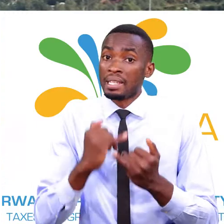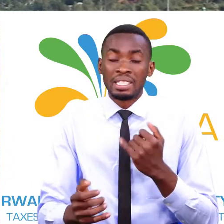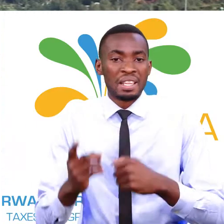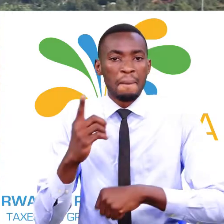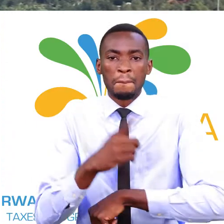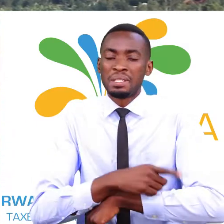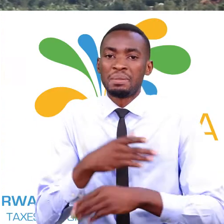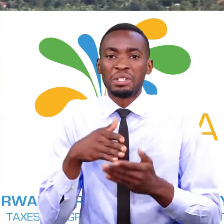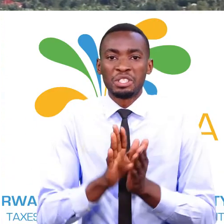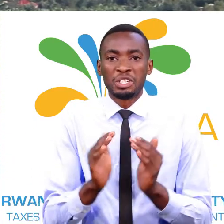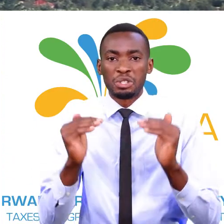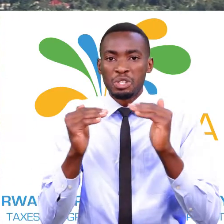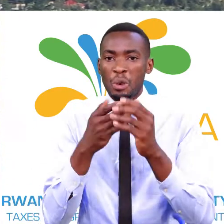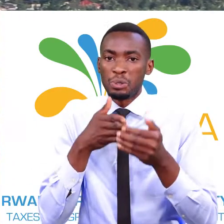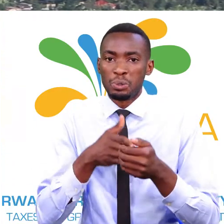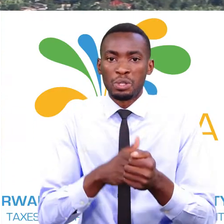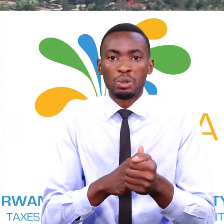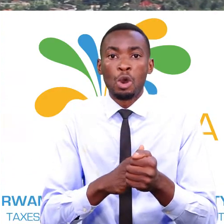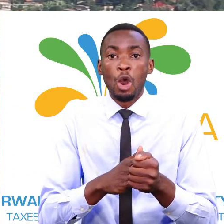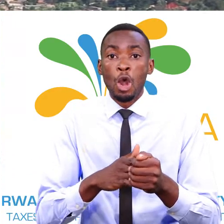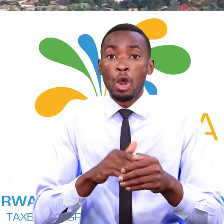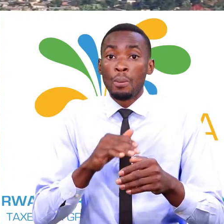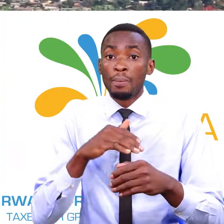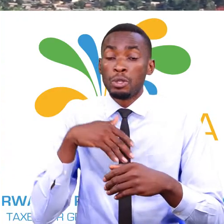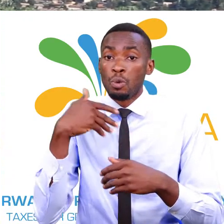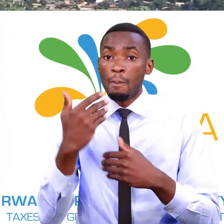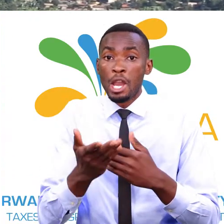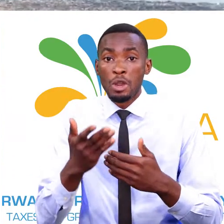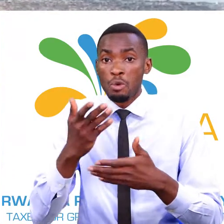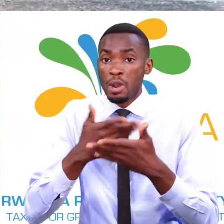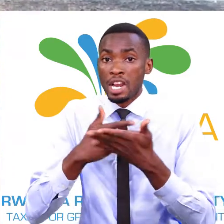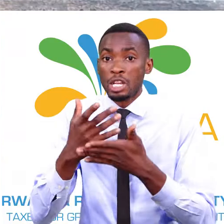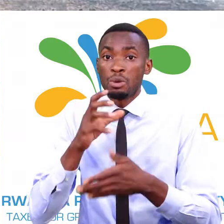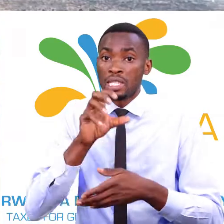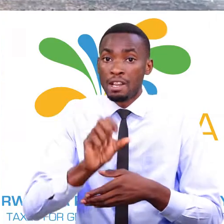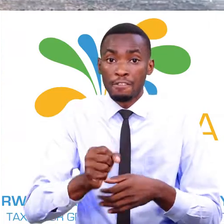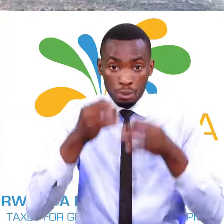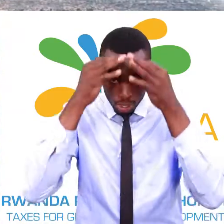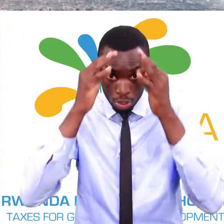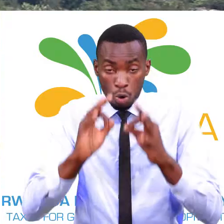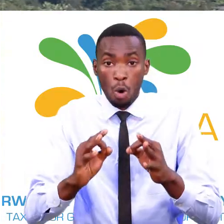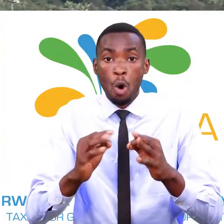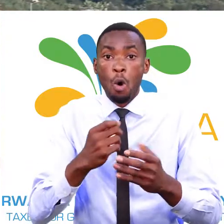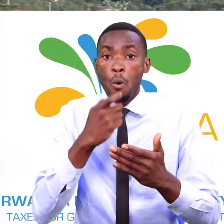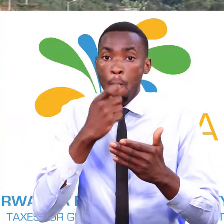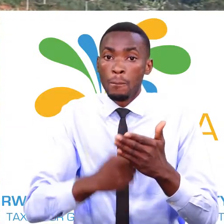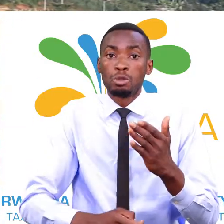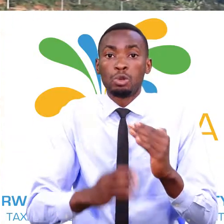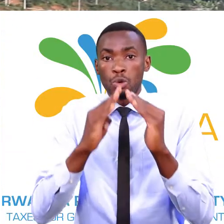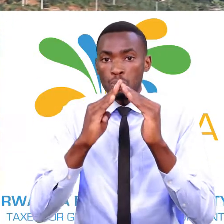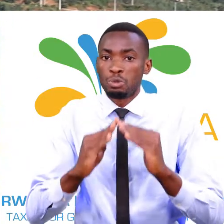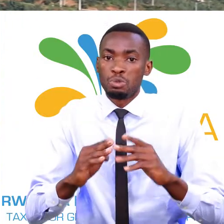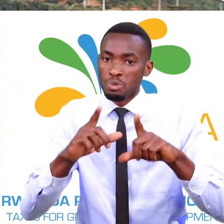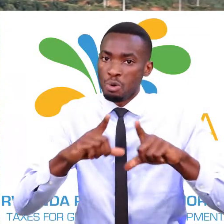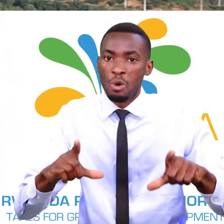hari hashize iminsi itari mike inzego z'ubuyobozi nyuma yo kugirana ibiganiro zifasha umwanzuro ku musoro ku mutungo utimukanwa